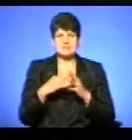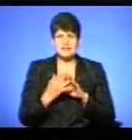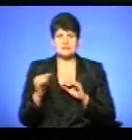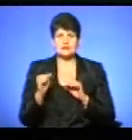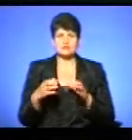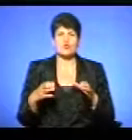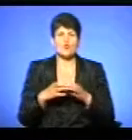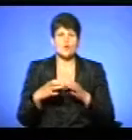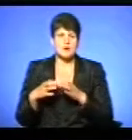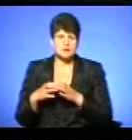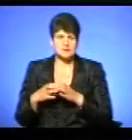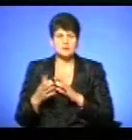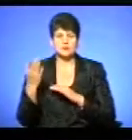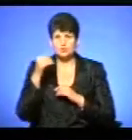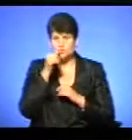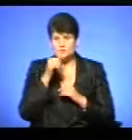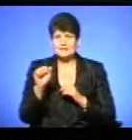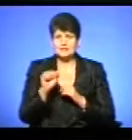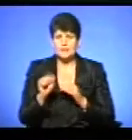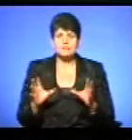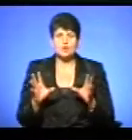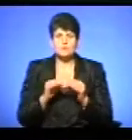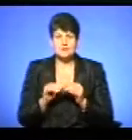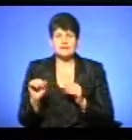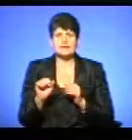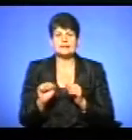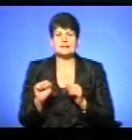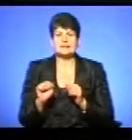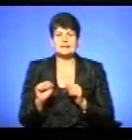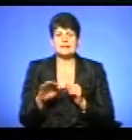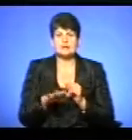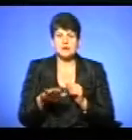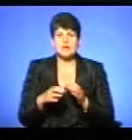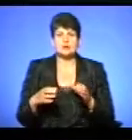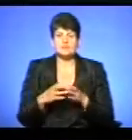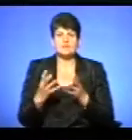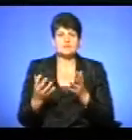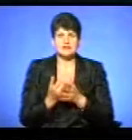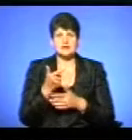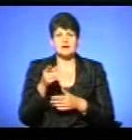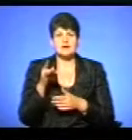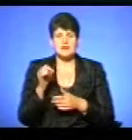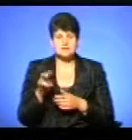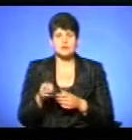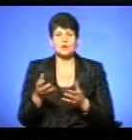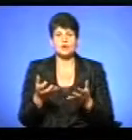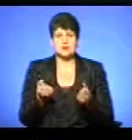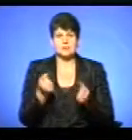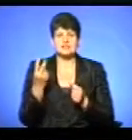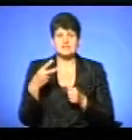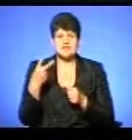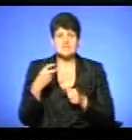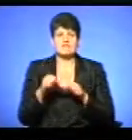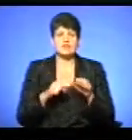громади. Зазначу, минулого місяця Теребовлянська об'єднана територіальна громада виграла грант та отримала 20 велосипедів, які